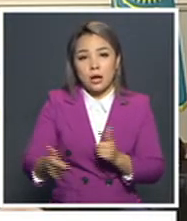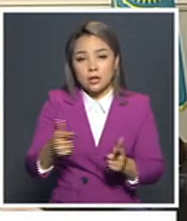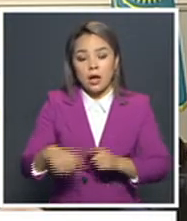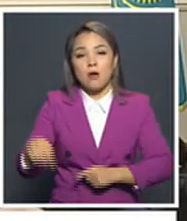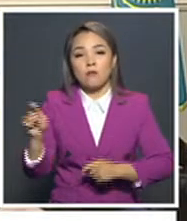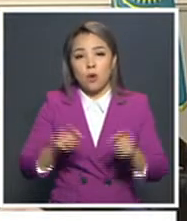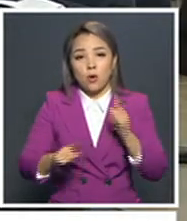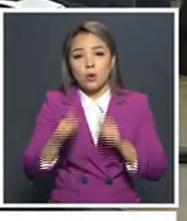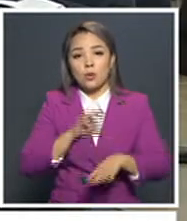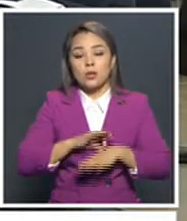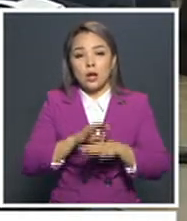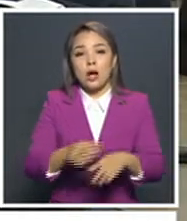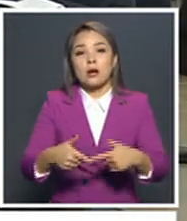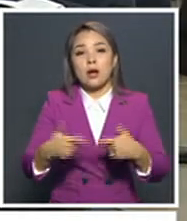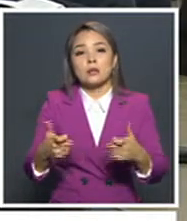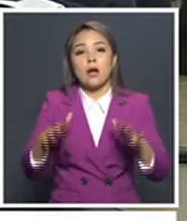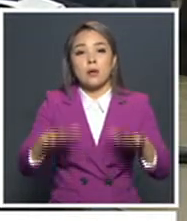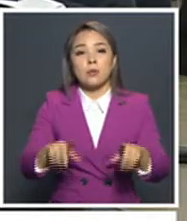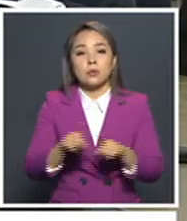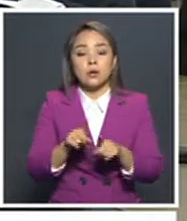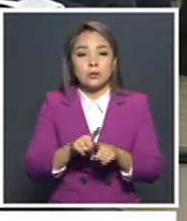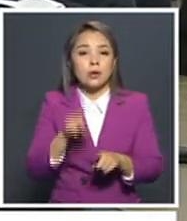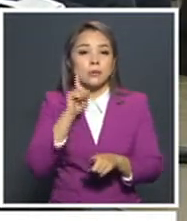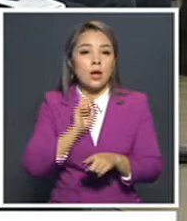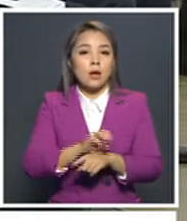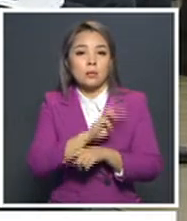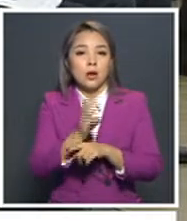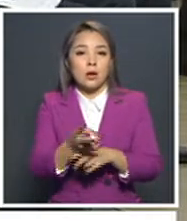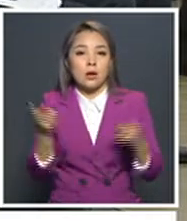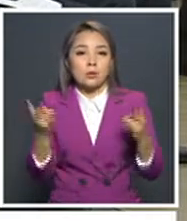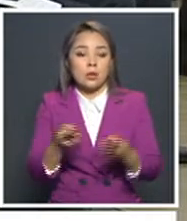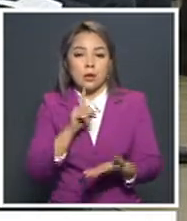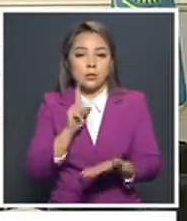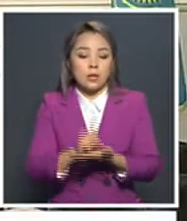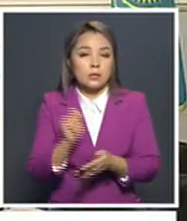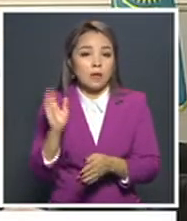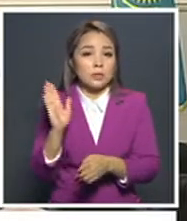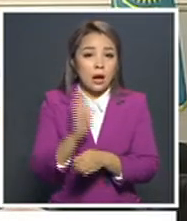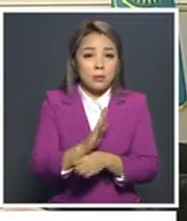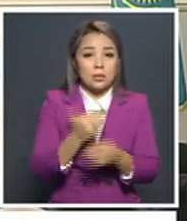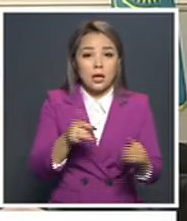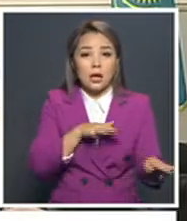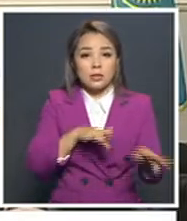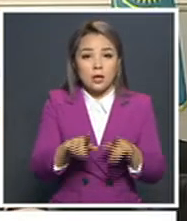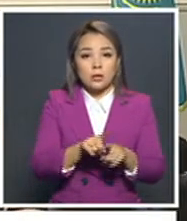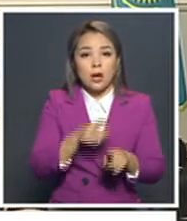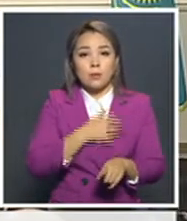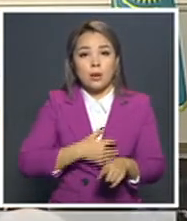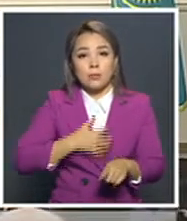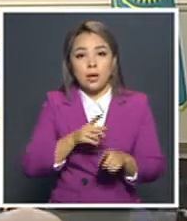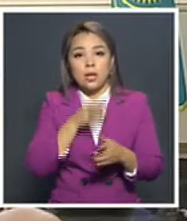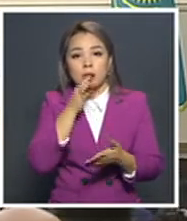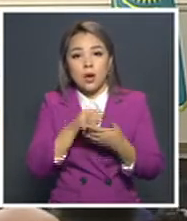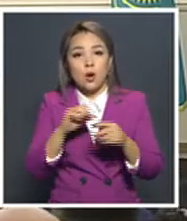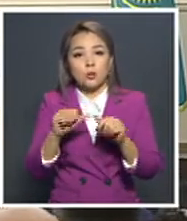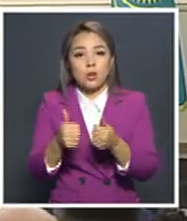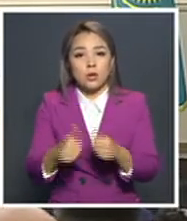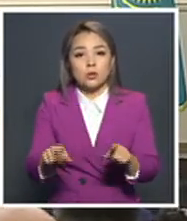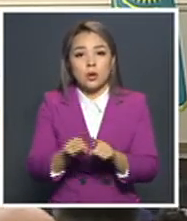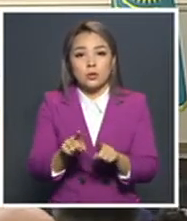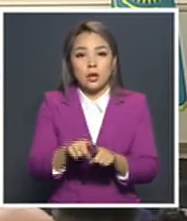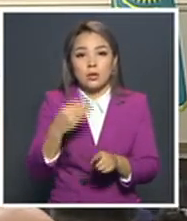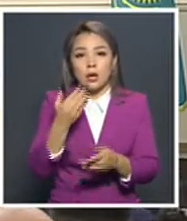форумға және қонақтарды орналастыруға дайындығын қамтамасыз етуді тапсырамын. Сонымен қатар іс-шараның мазмұнды және ұйымдастыру